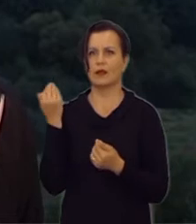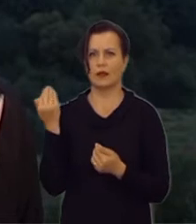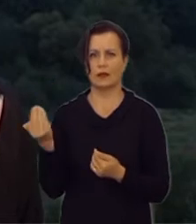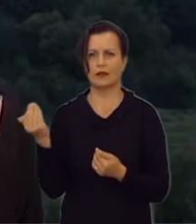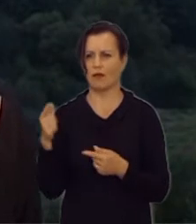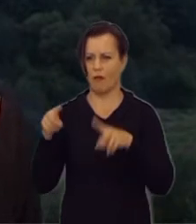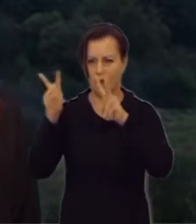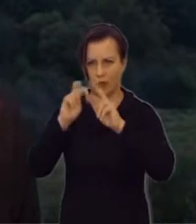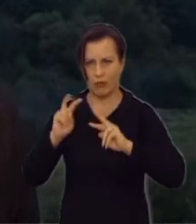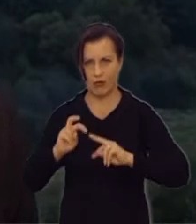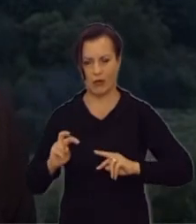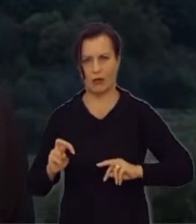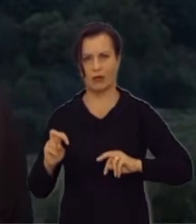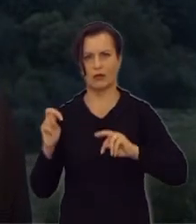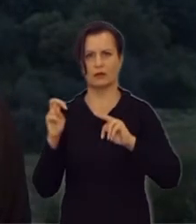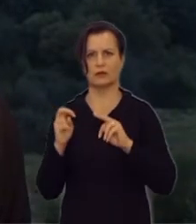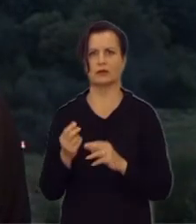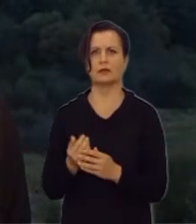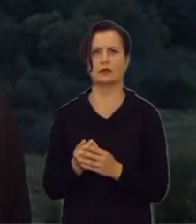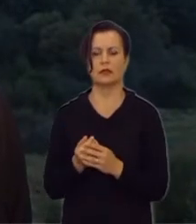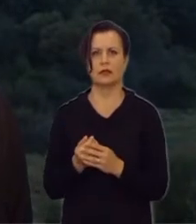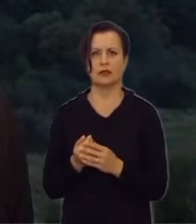tikrųjų patyrinėjusi yra